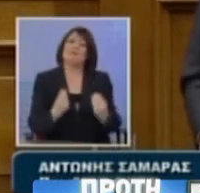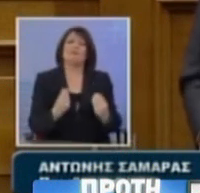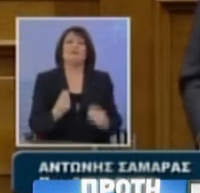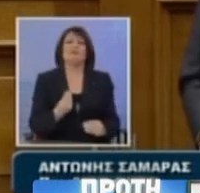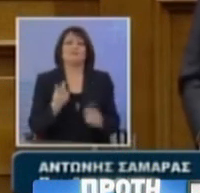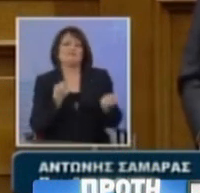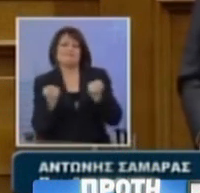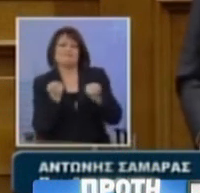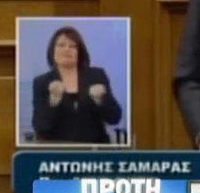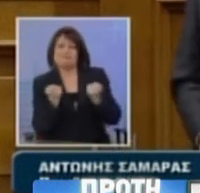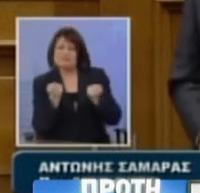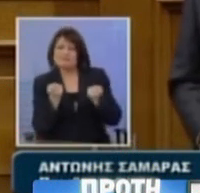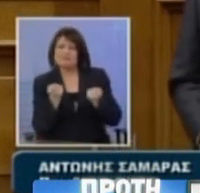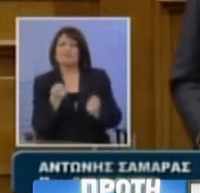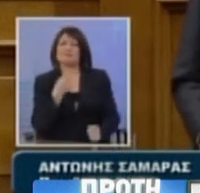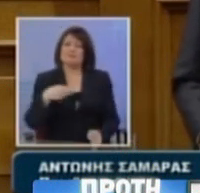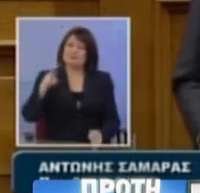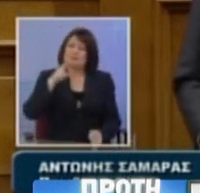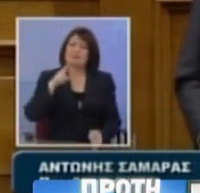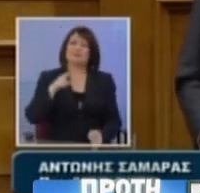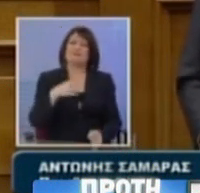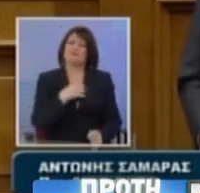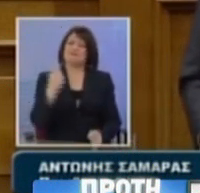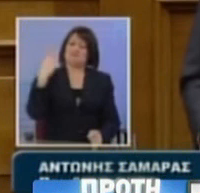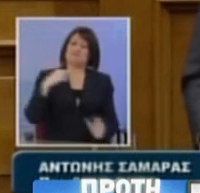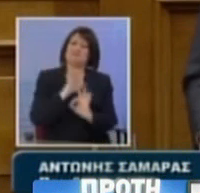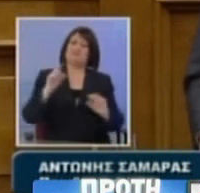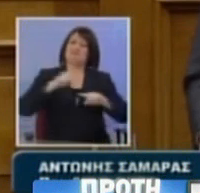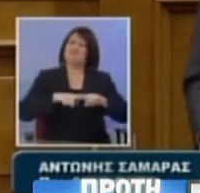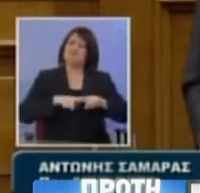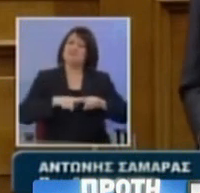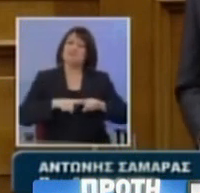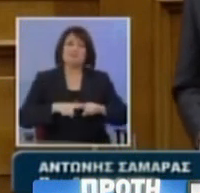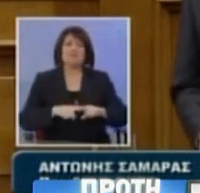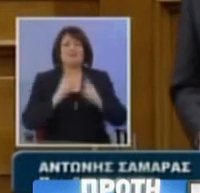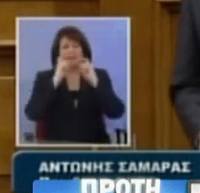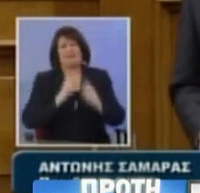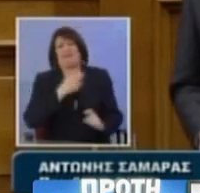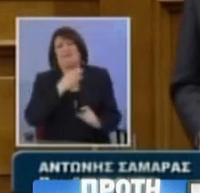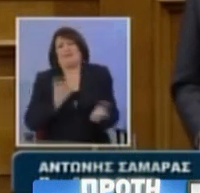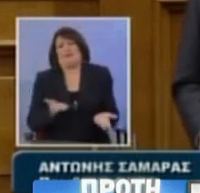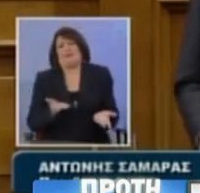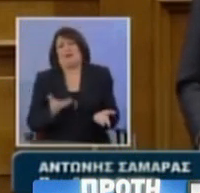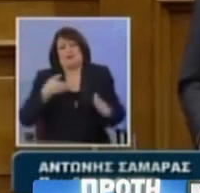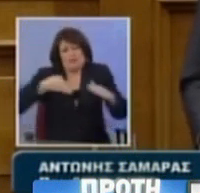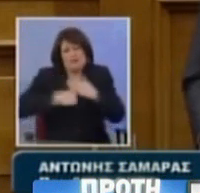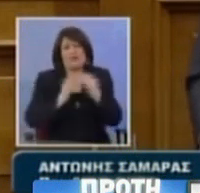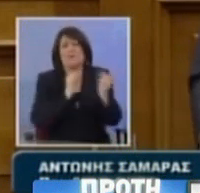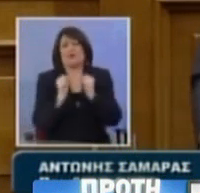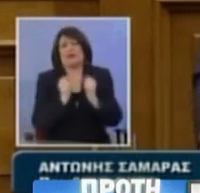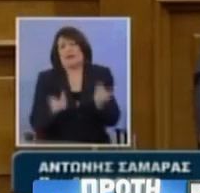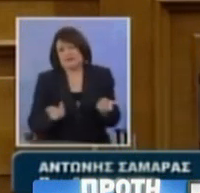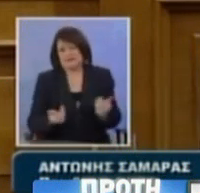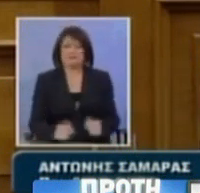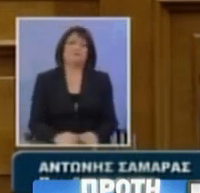κατάσταση, ανεβάσαμε κατακόρυφα την αξιοπιστία της Ελλάδας, πράγμα απαραίτητο για να βγούμε από την κρίση.